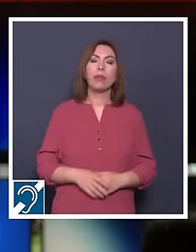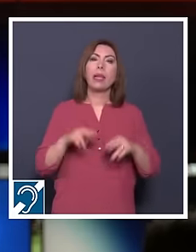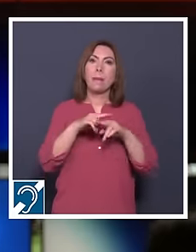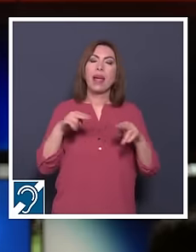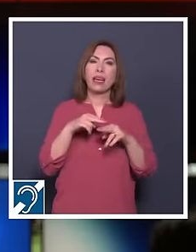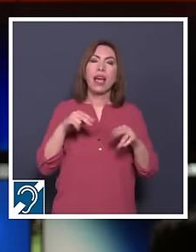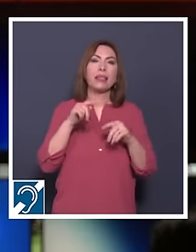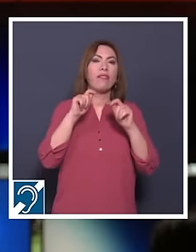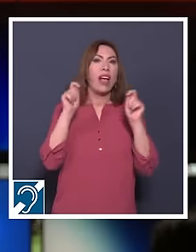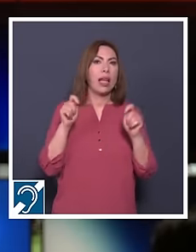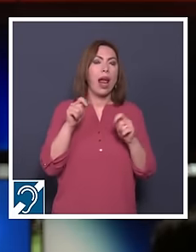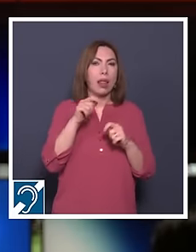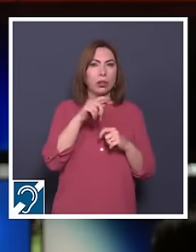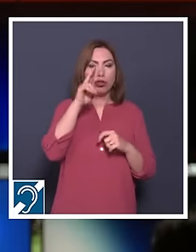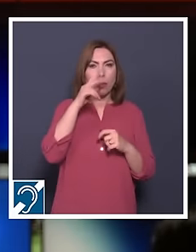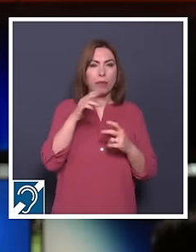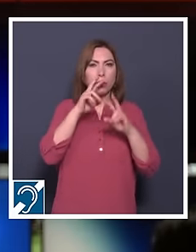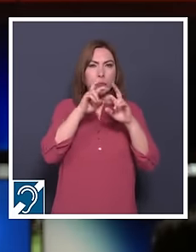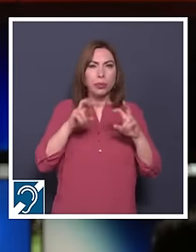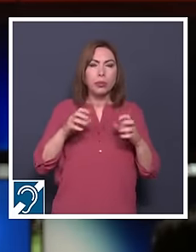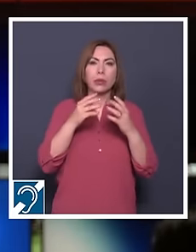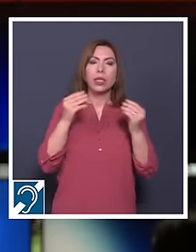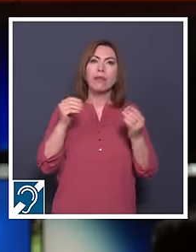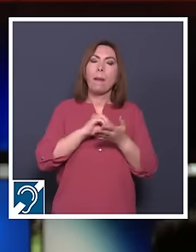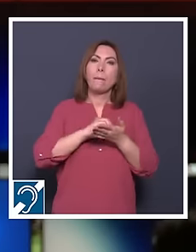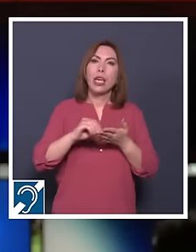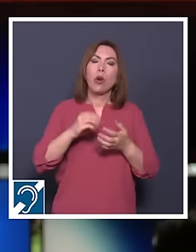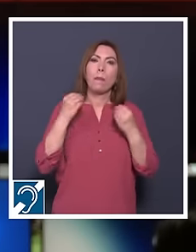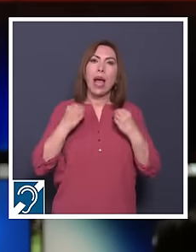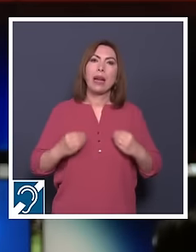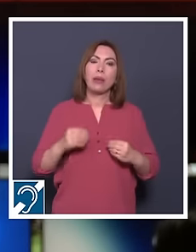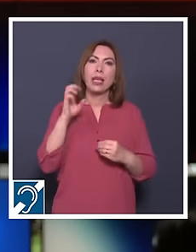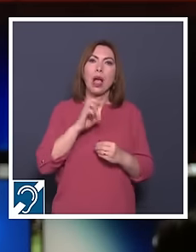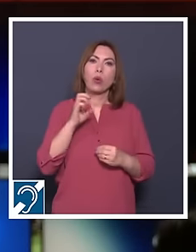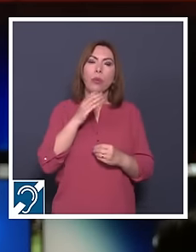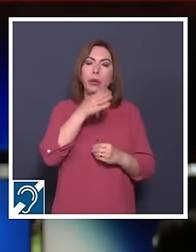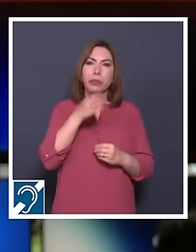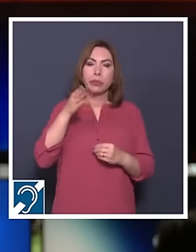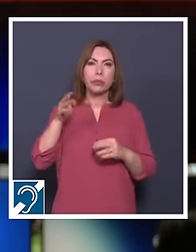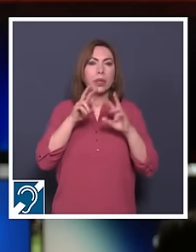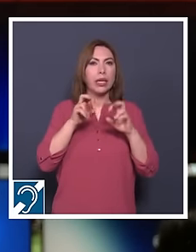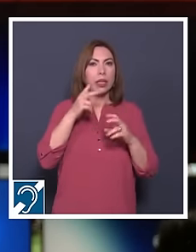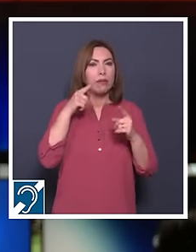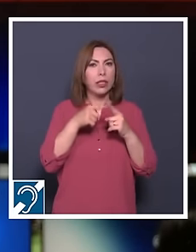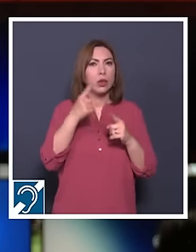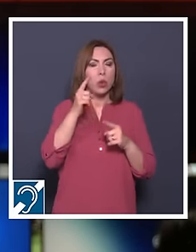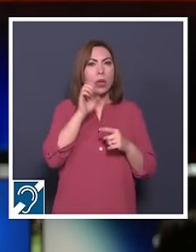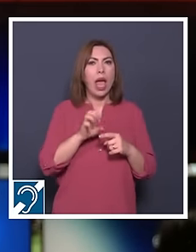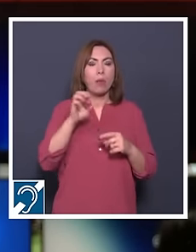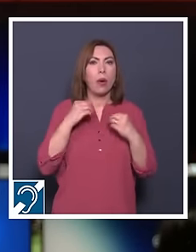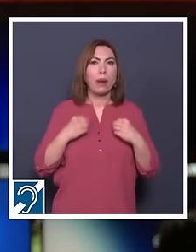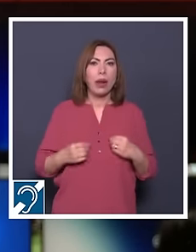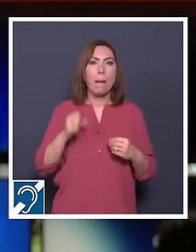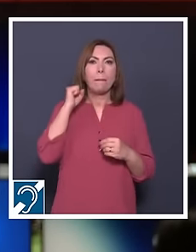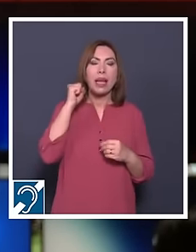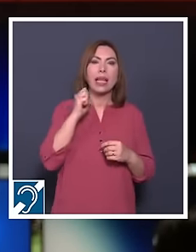Parchetul federal din Germania a făcut percheziții în câteva dintre birourile Parlamentului European. Ancheta vizează un europarlamentar al